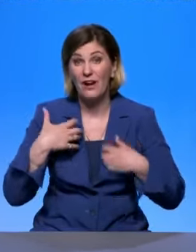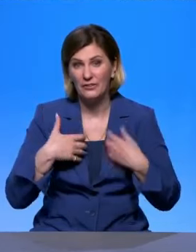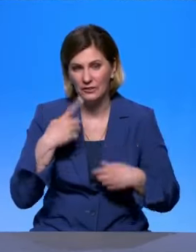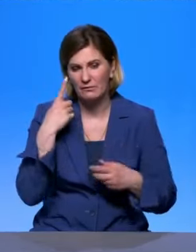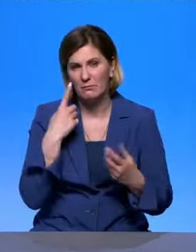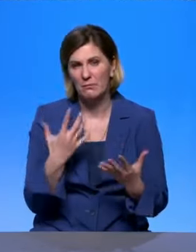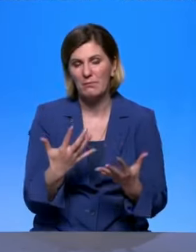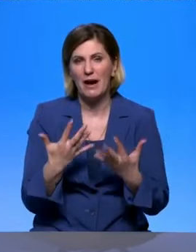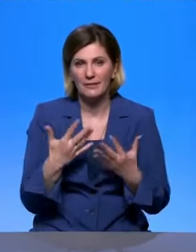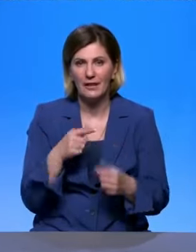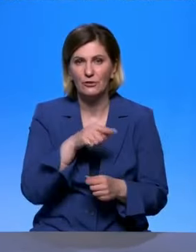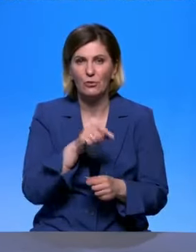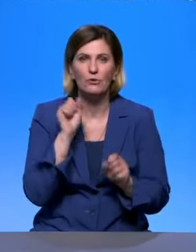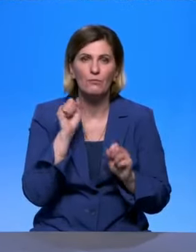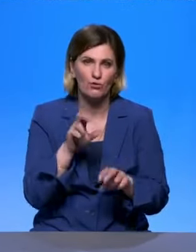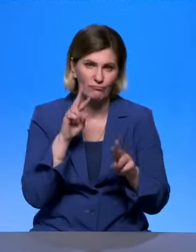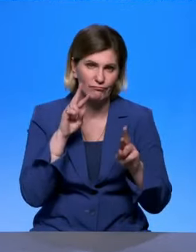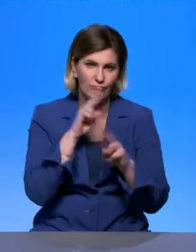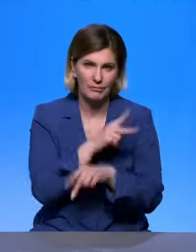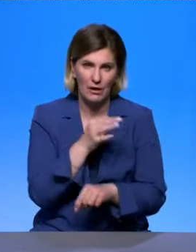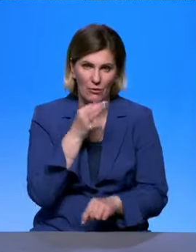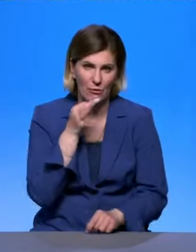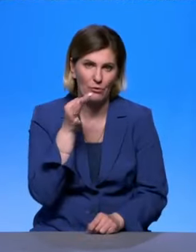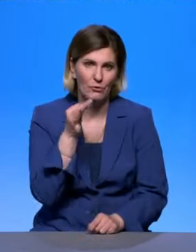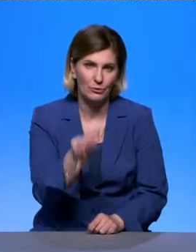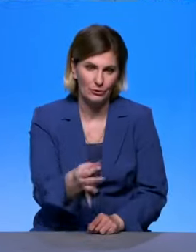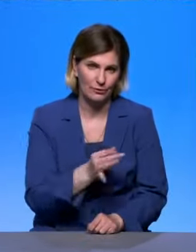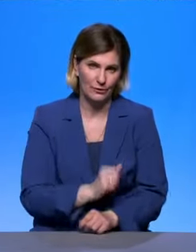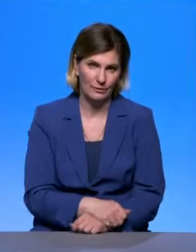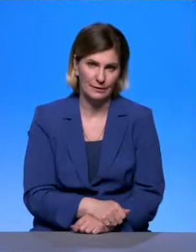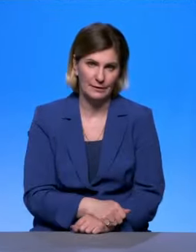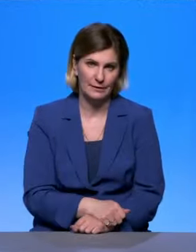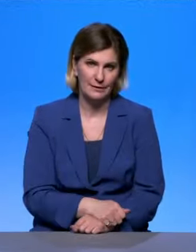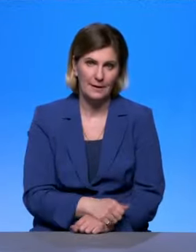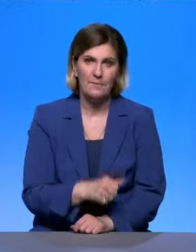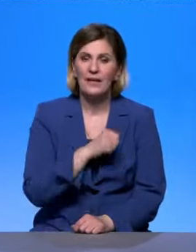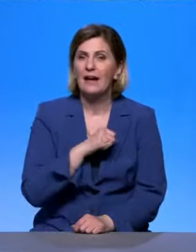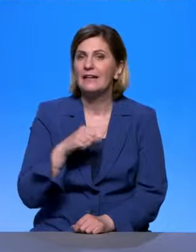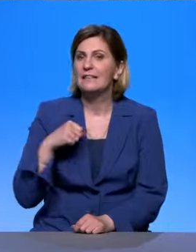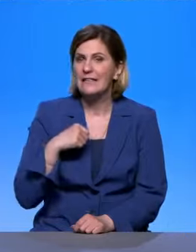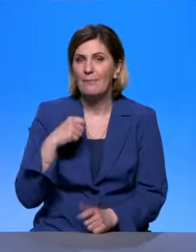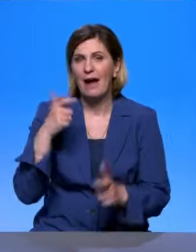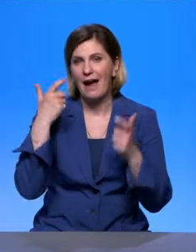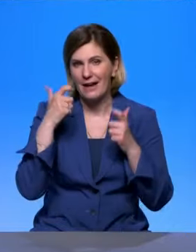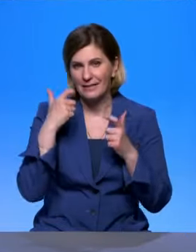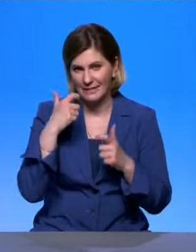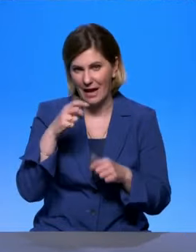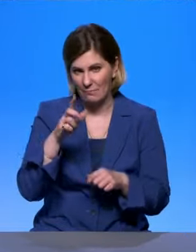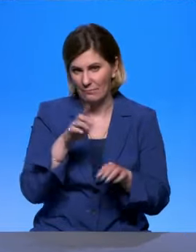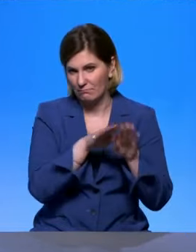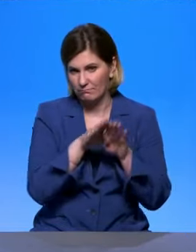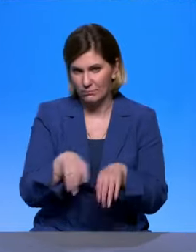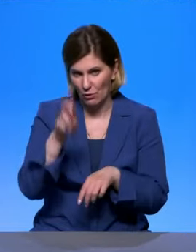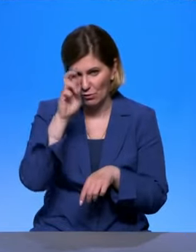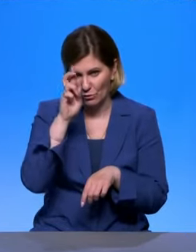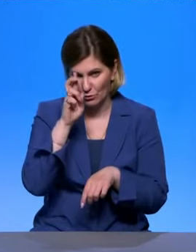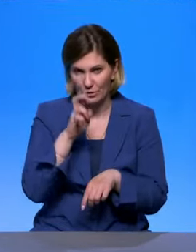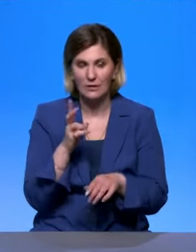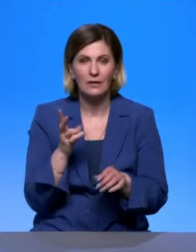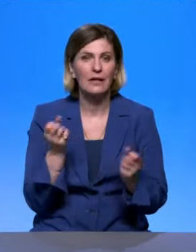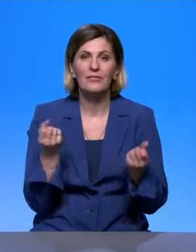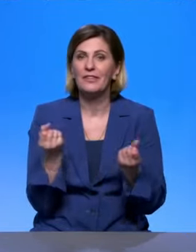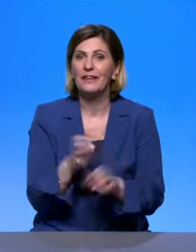не там поставить цифру или галочку. Сама ЕГЭ не сдала, к сожалению. Вот, много нервов из-за этого потеряла,